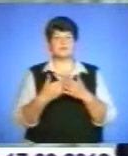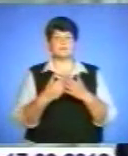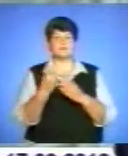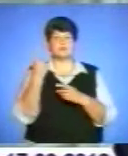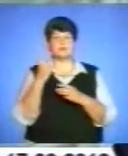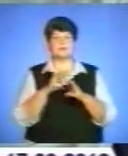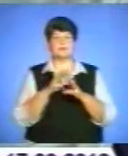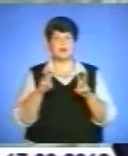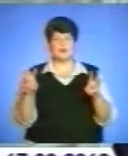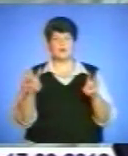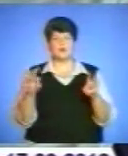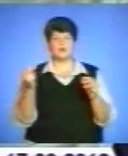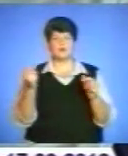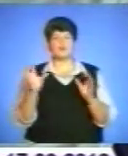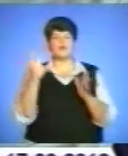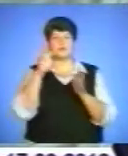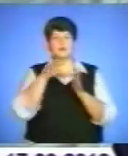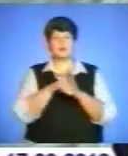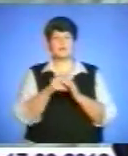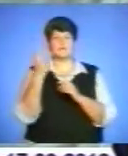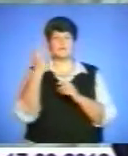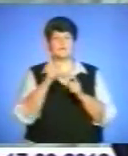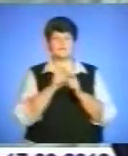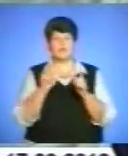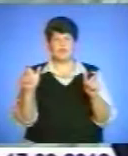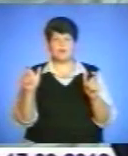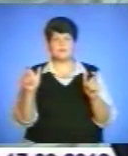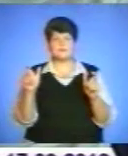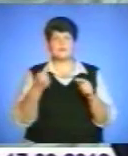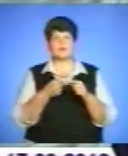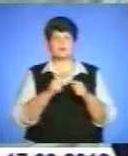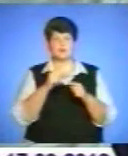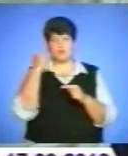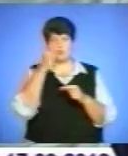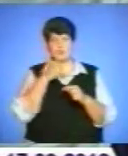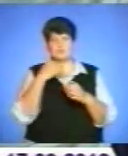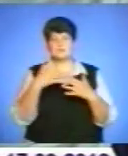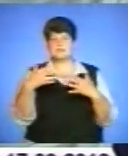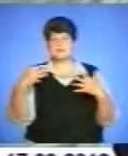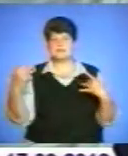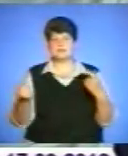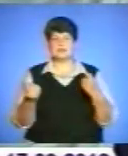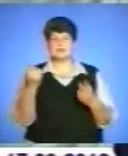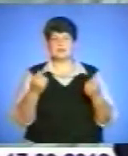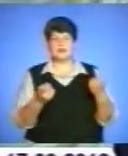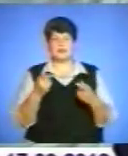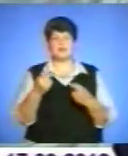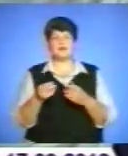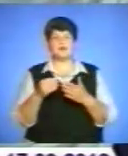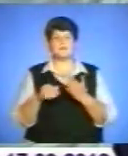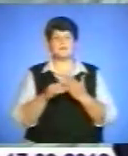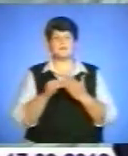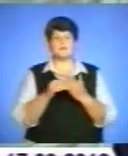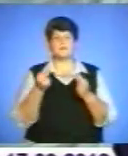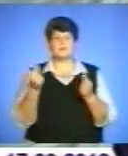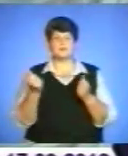більше мільйона коштів вкладається в дві копичинецькі школи цього року з різних джерел фінансування, ще раз говорю, а